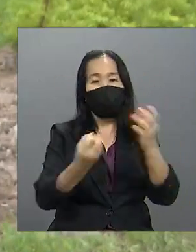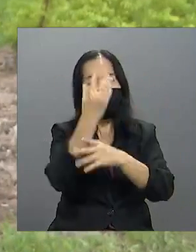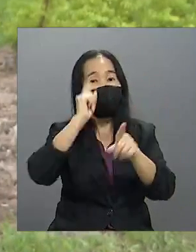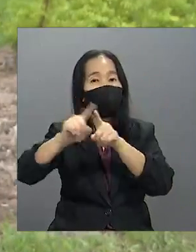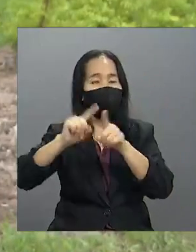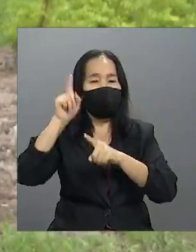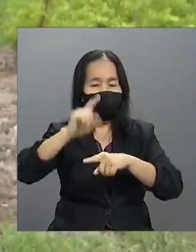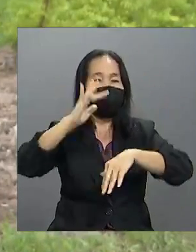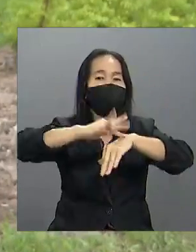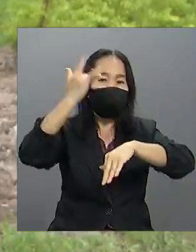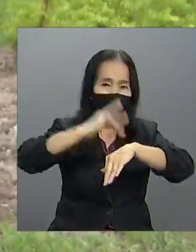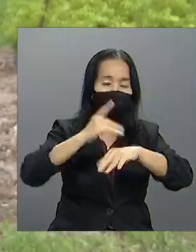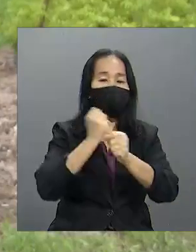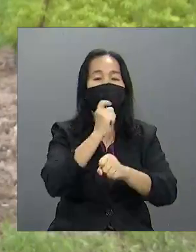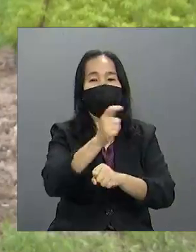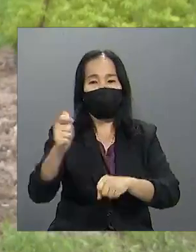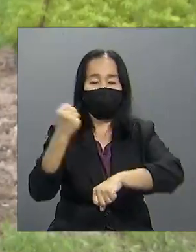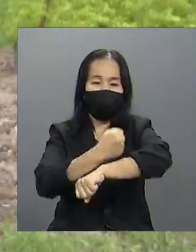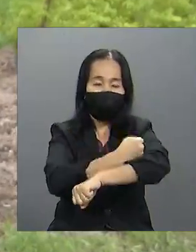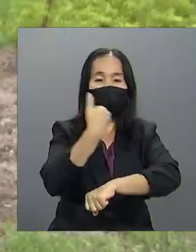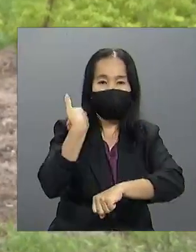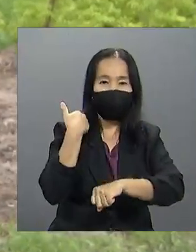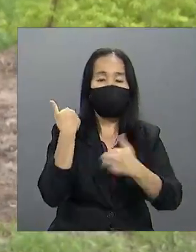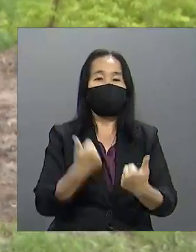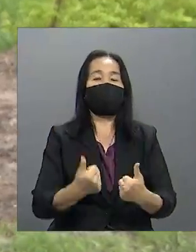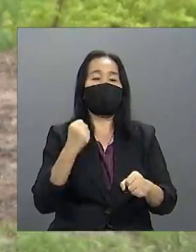นี่ก็คือดอกผลความสำเร็จของ G Garden